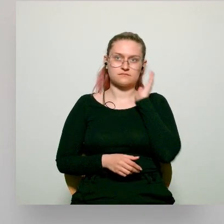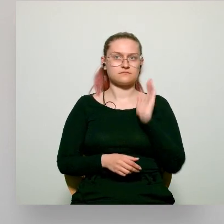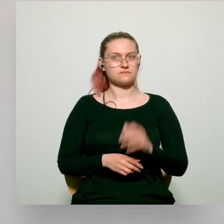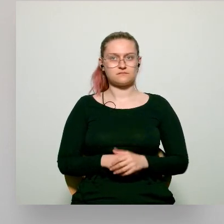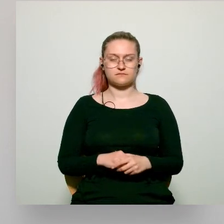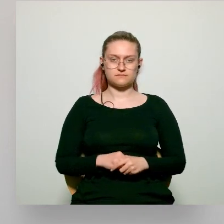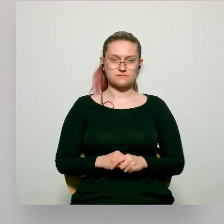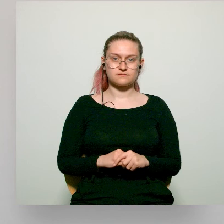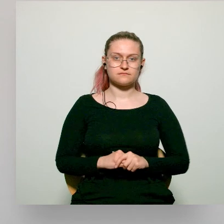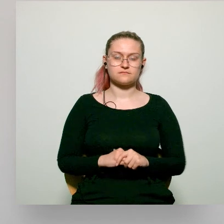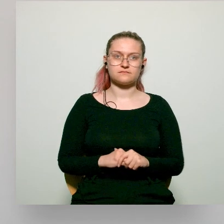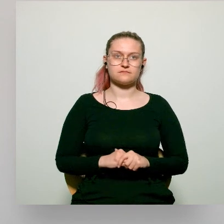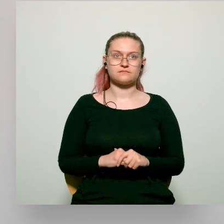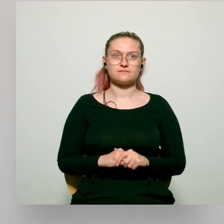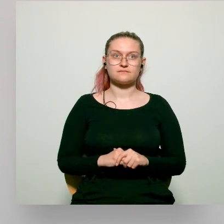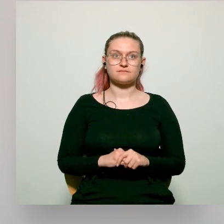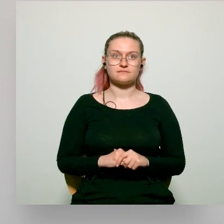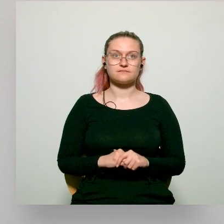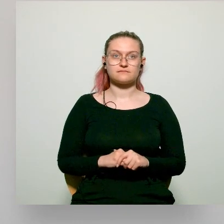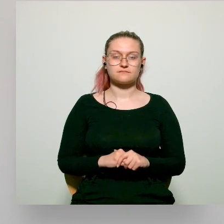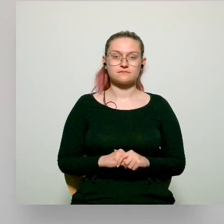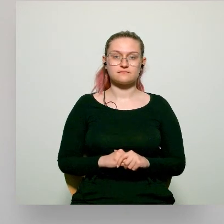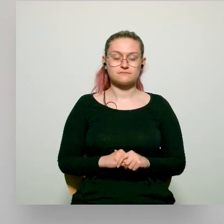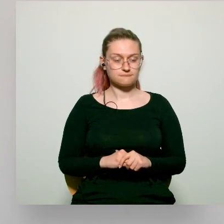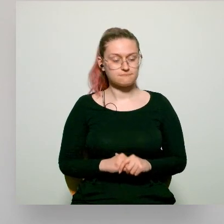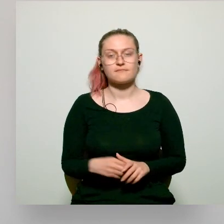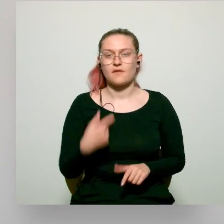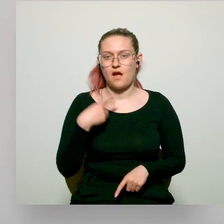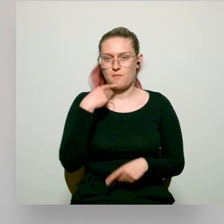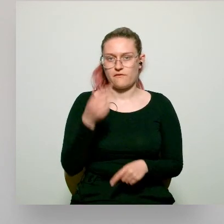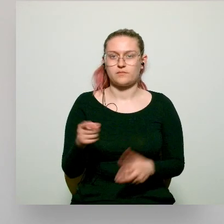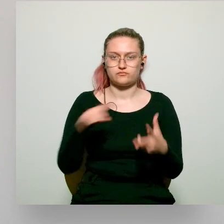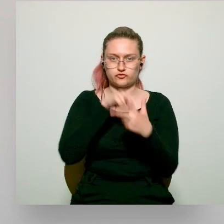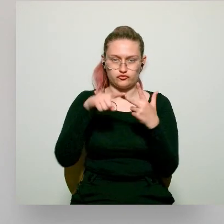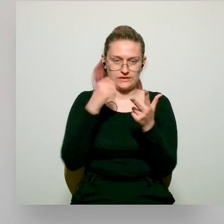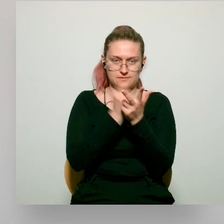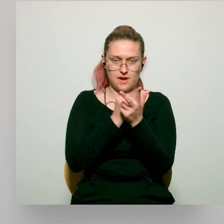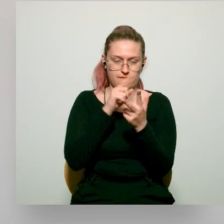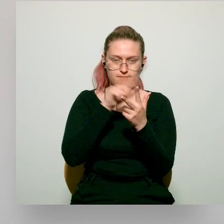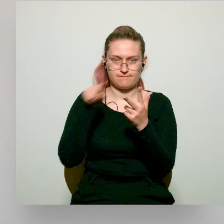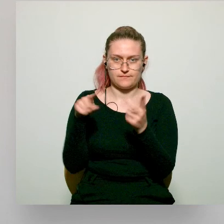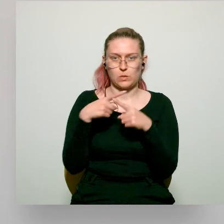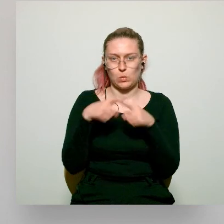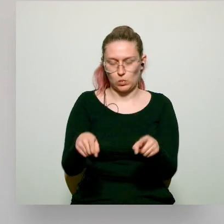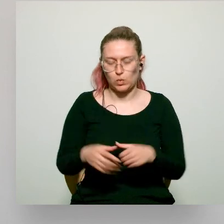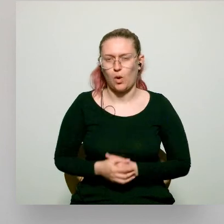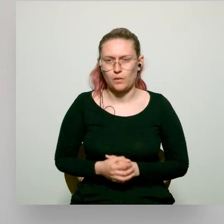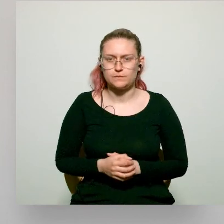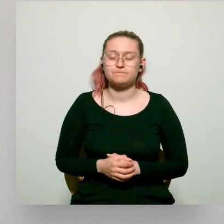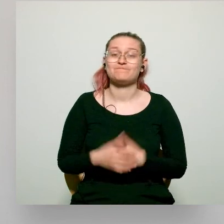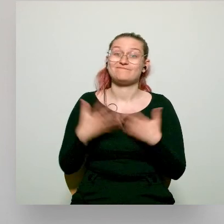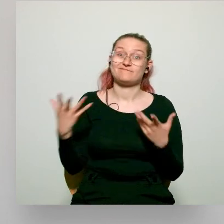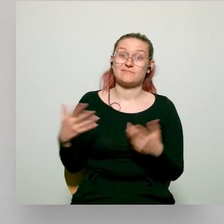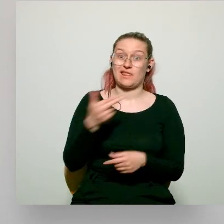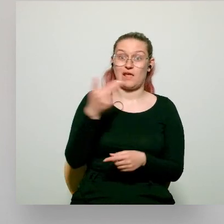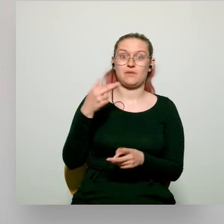Ja chcę krótko odpowiedzieć. Chciałbym o trzech sprawach i to bardzo krótko. Przede wszystkim, jeżeli chodzi o optymizm, trudno mówić w